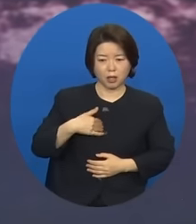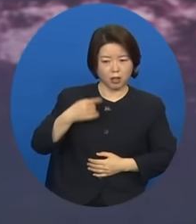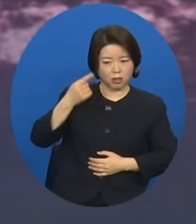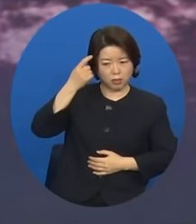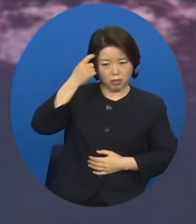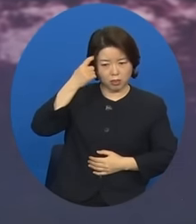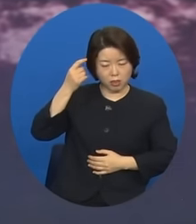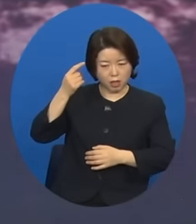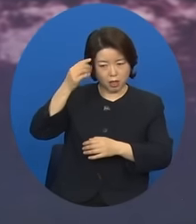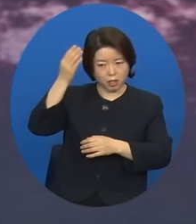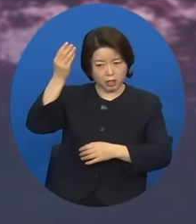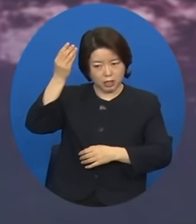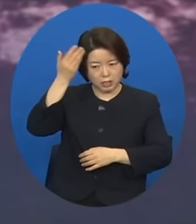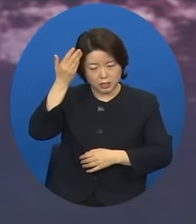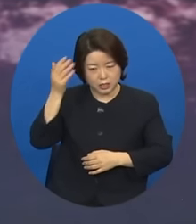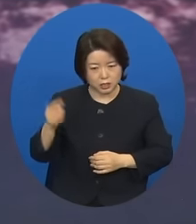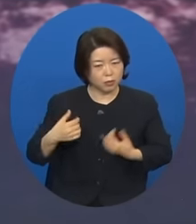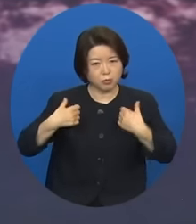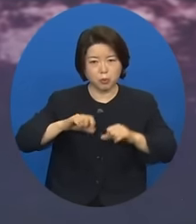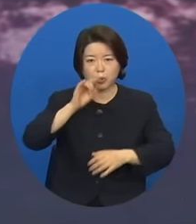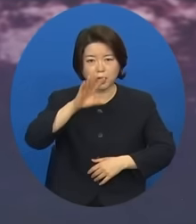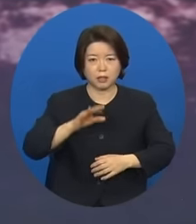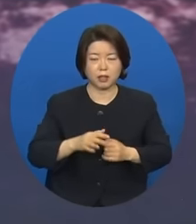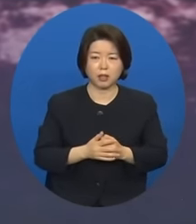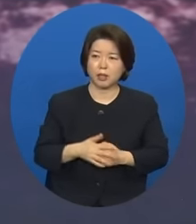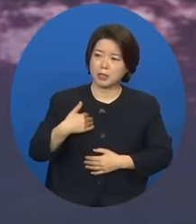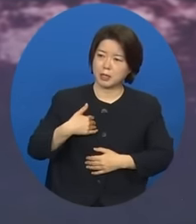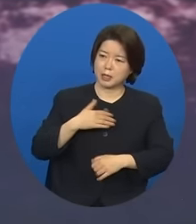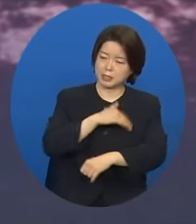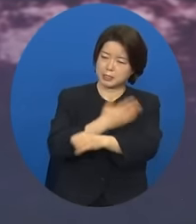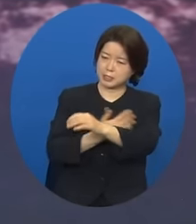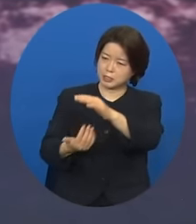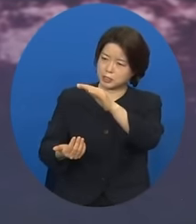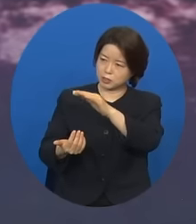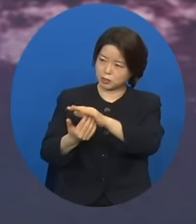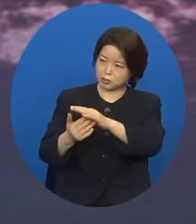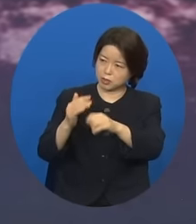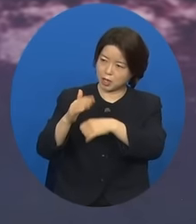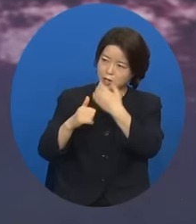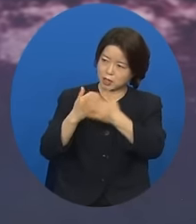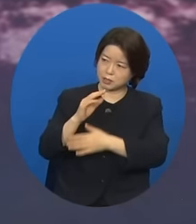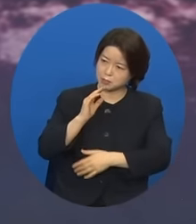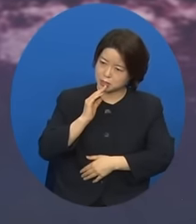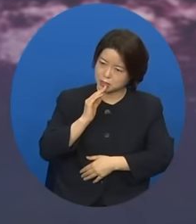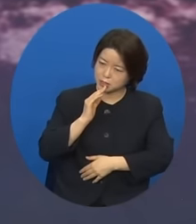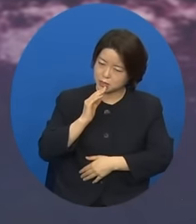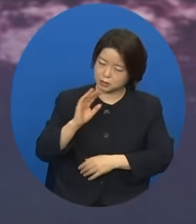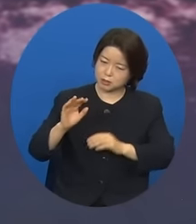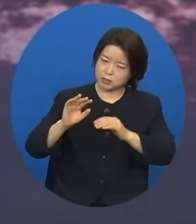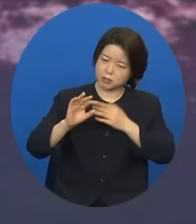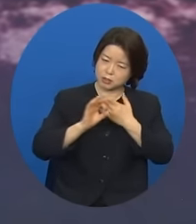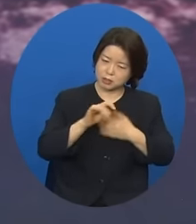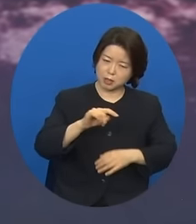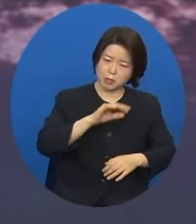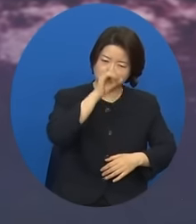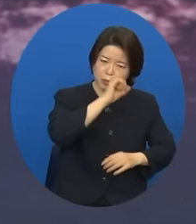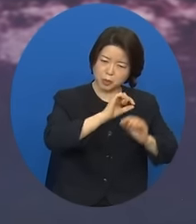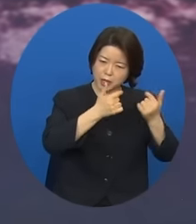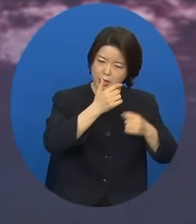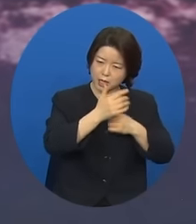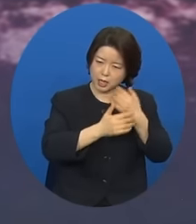전능한 하나님은 맞는 거 같지만 선하신 하나님은 아닌 거 같다라고 결론을 내려요 여러분 어떻게 생각하세요 그분이 이제 이렇게